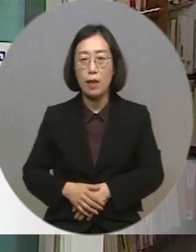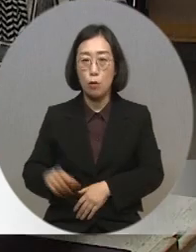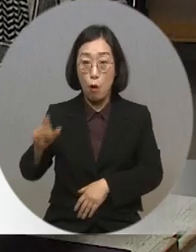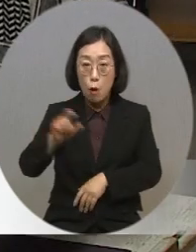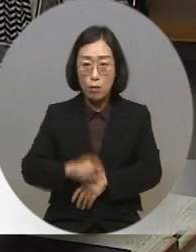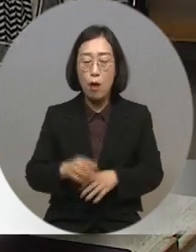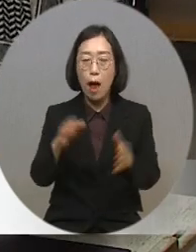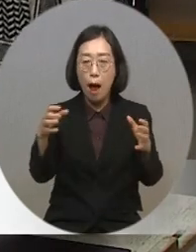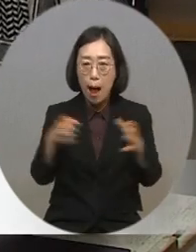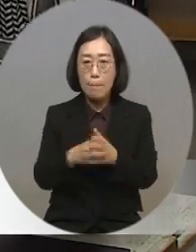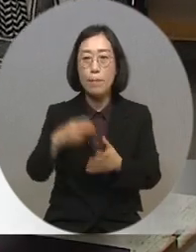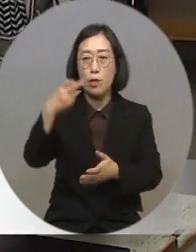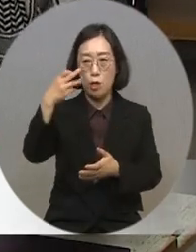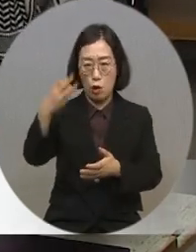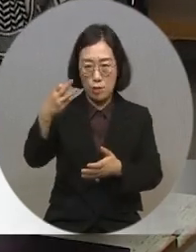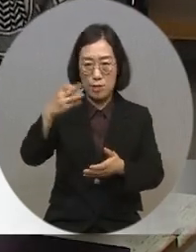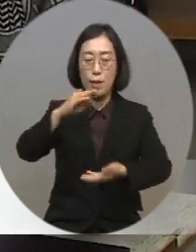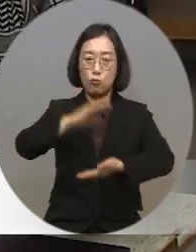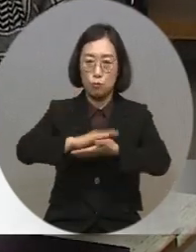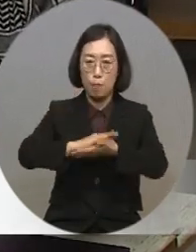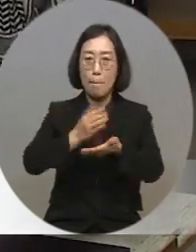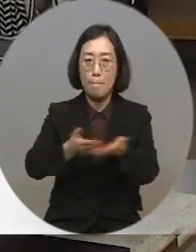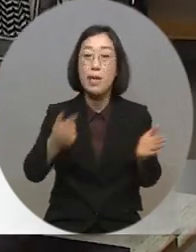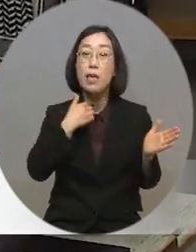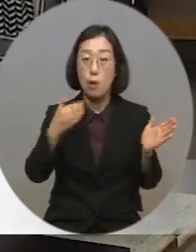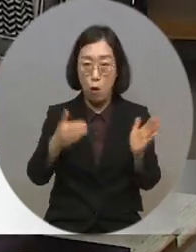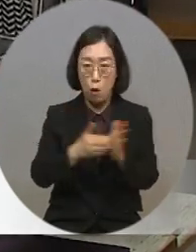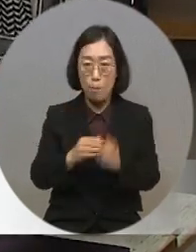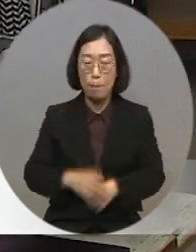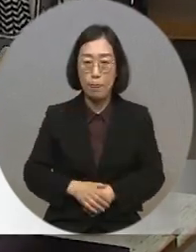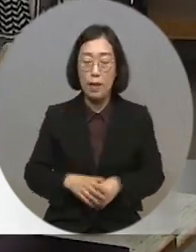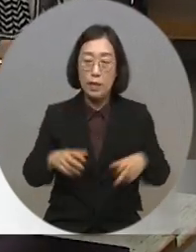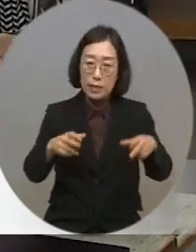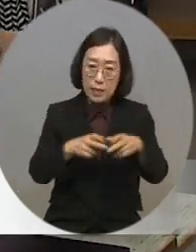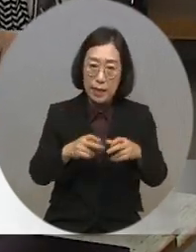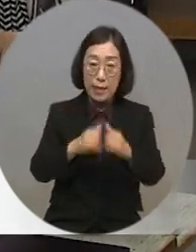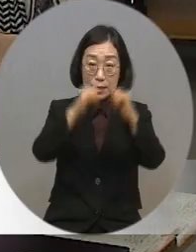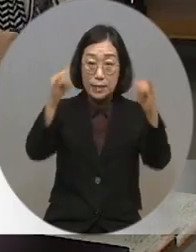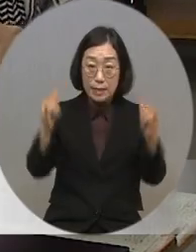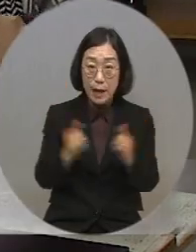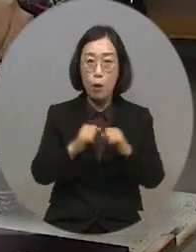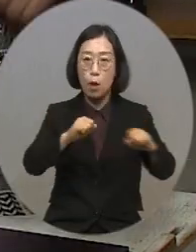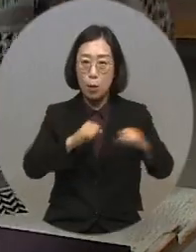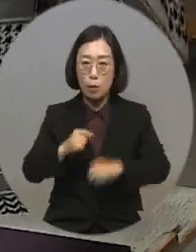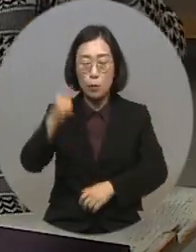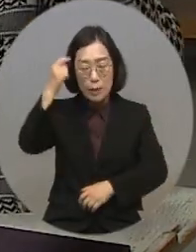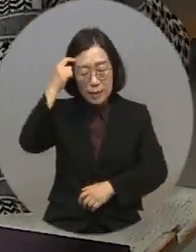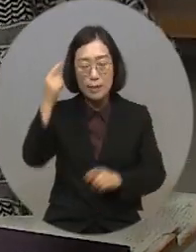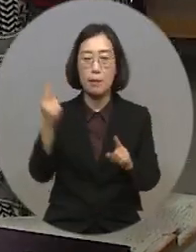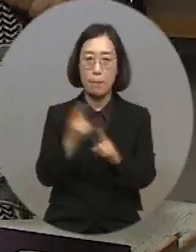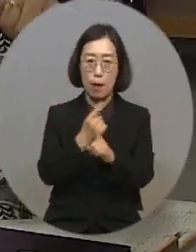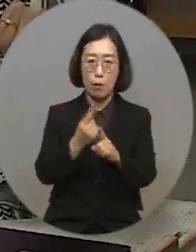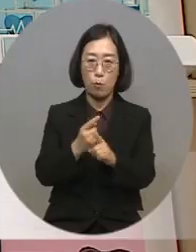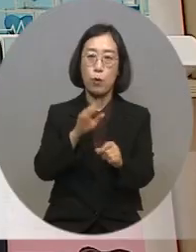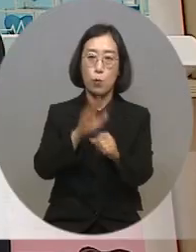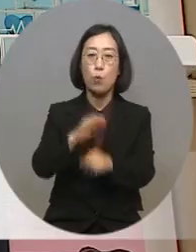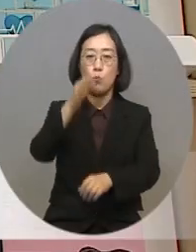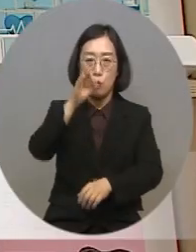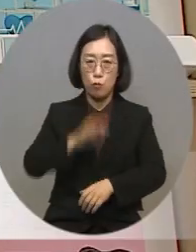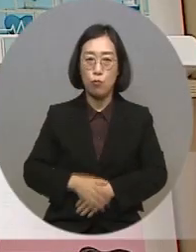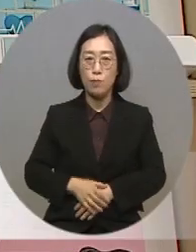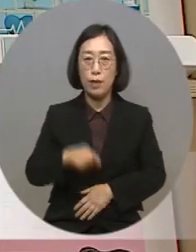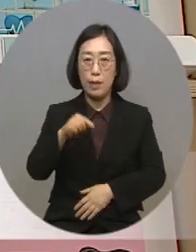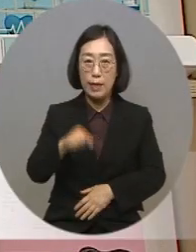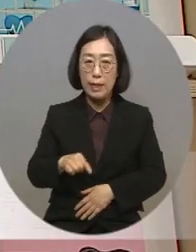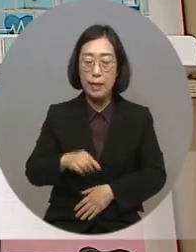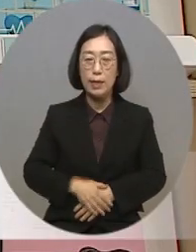있습니다. 사업은 장애인의 창작활동에 대한 사회적 인식을 새롭게 하고 있습니다.